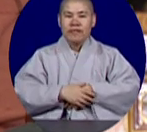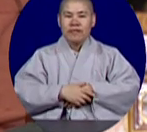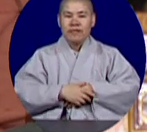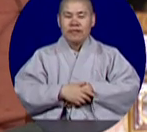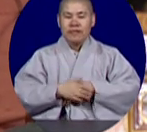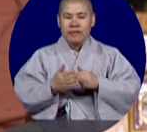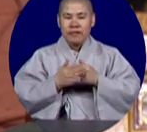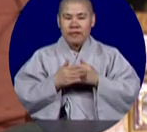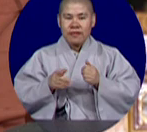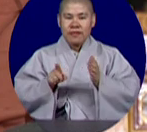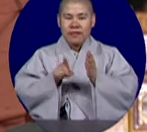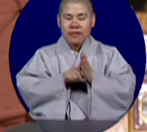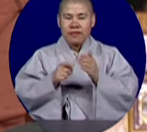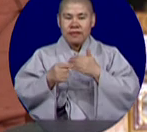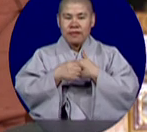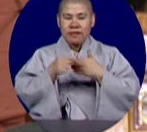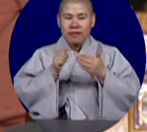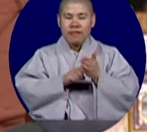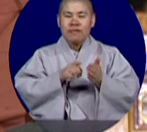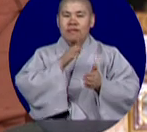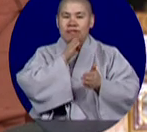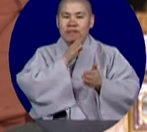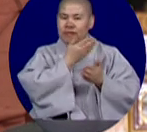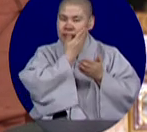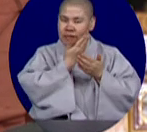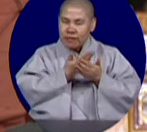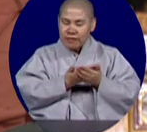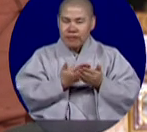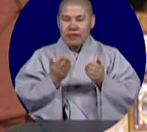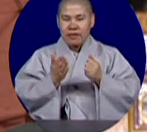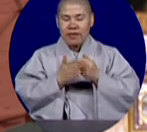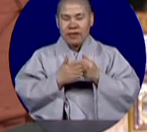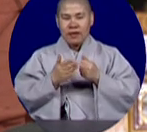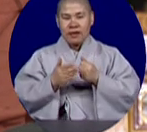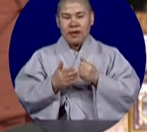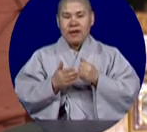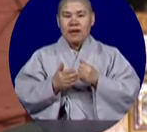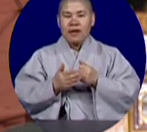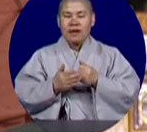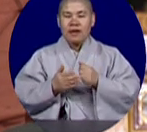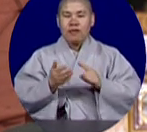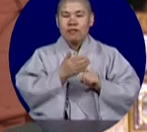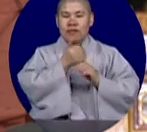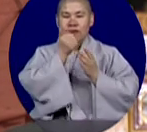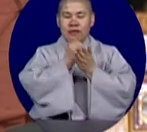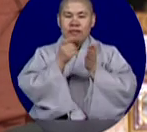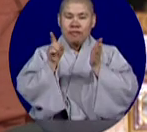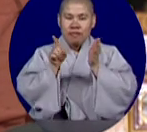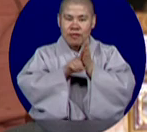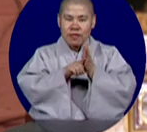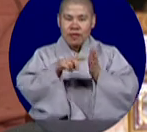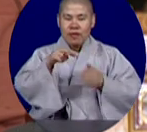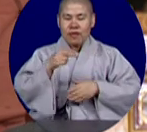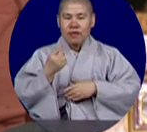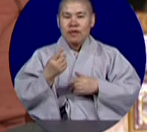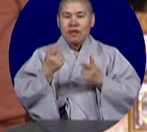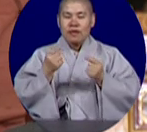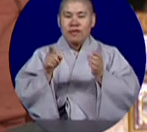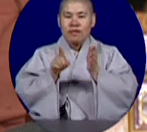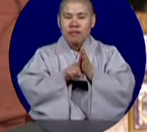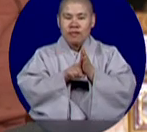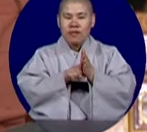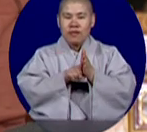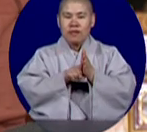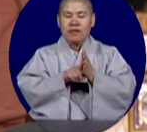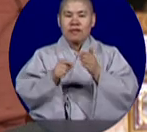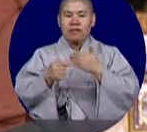그래서 이 신심이 이렇게 중요하죠. 그래가지고 이제 부처님을 믿는데도 이런 신심